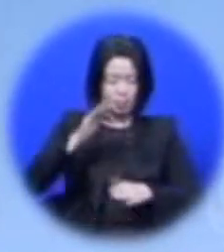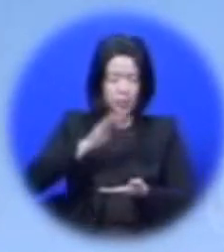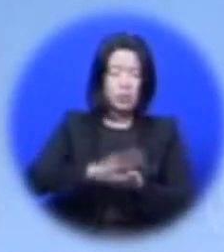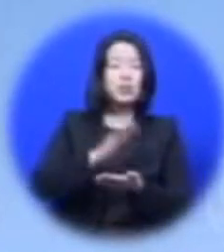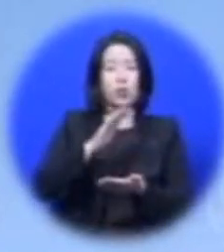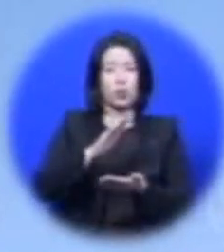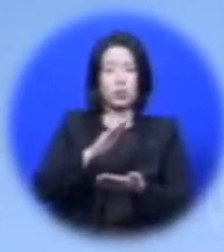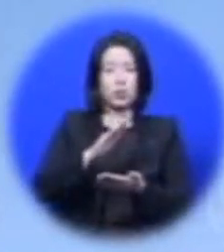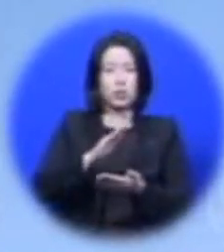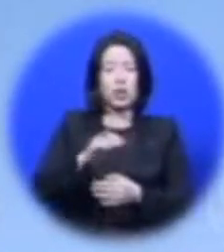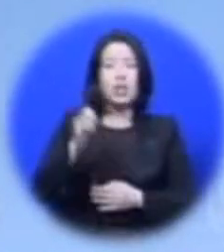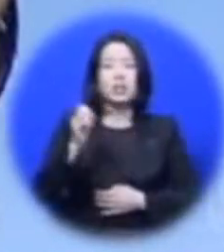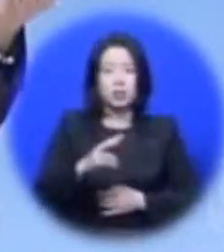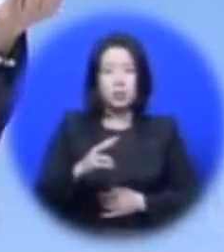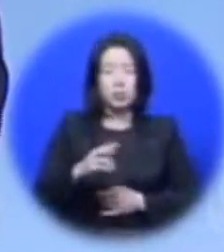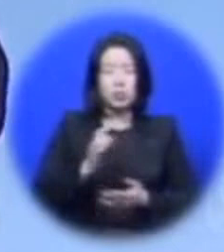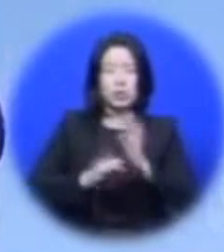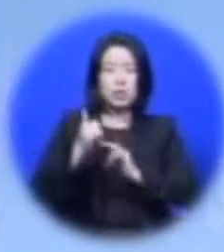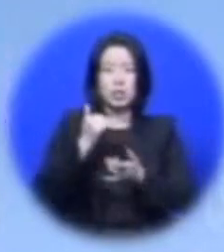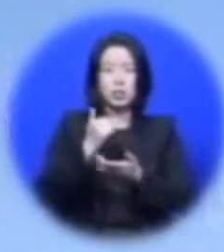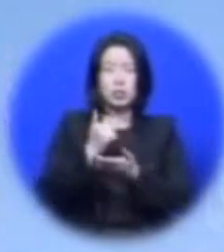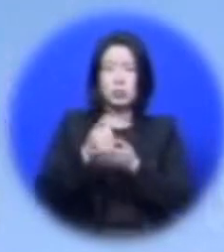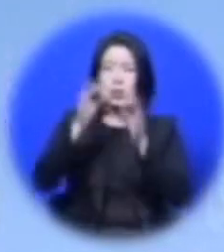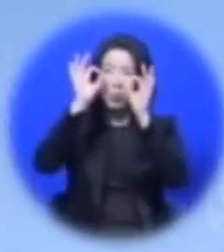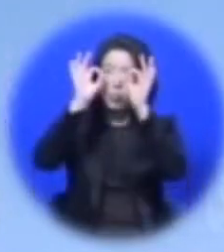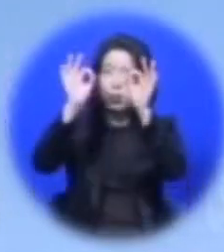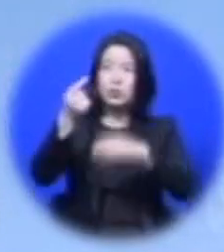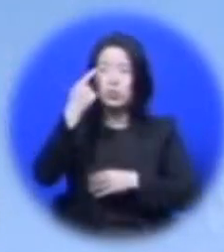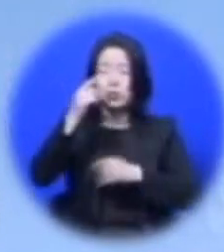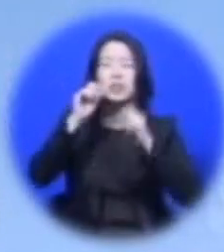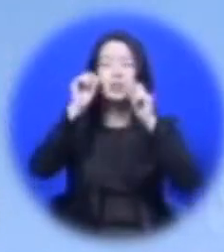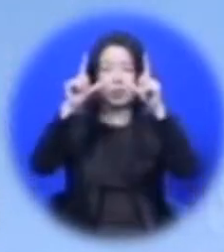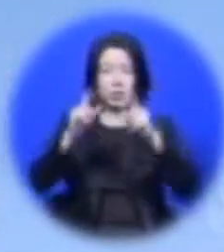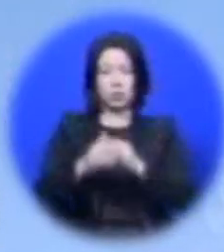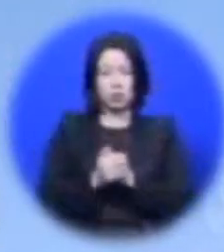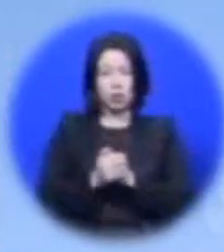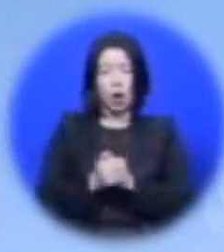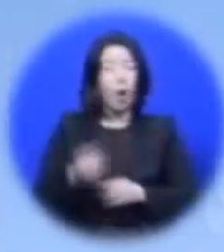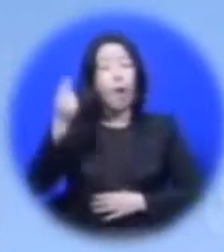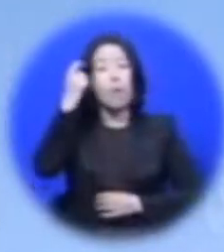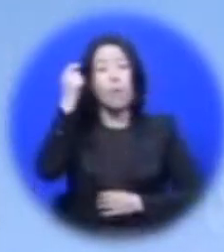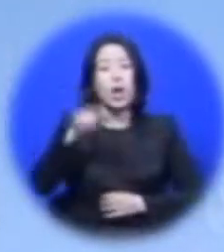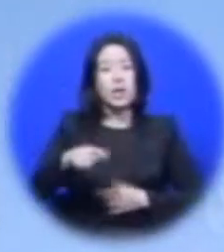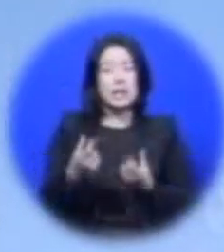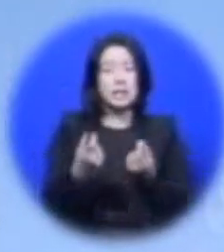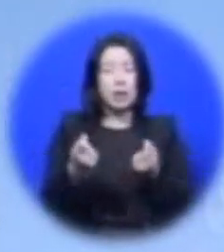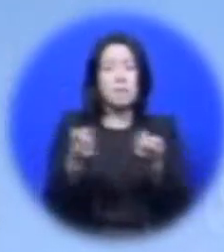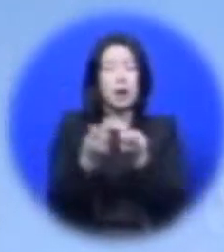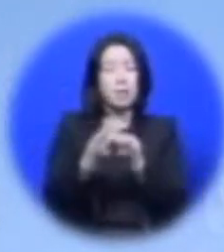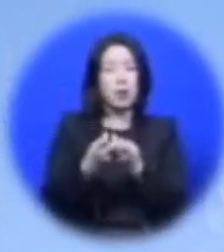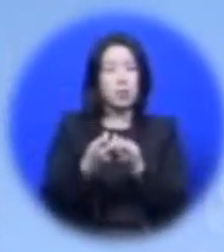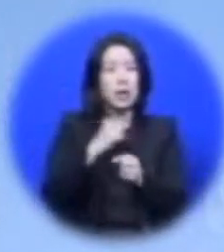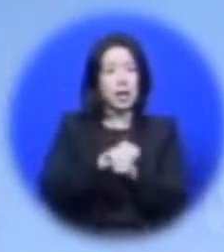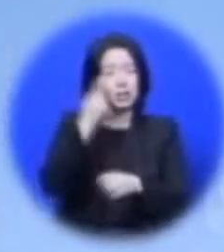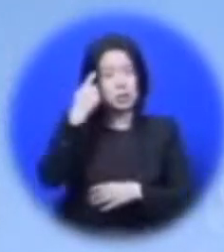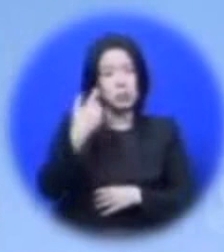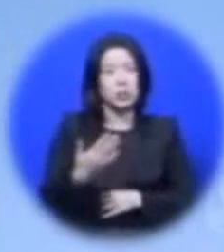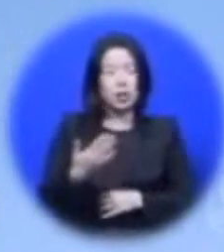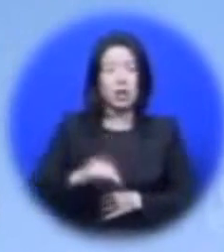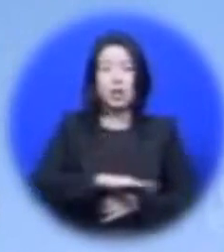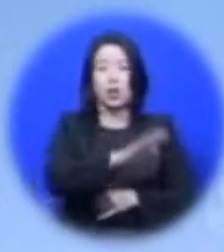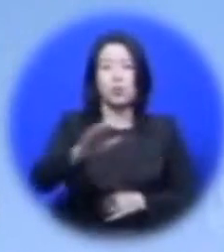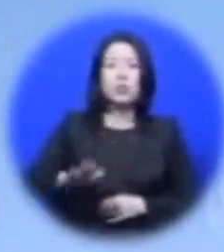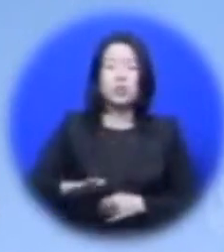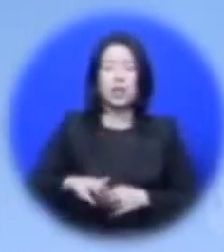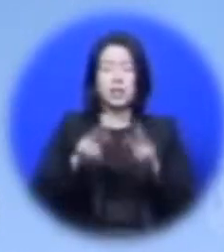가슴이. 그리고 예수님을 바라보는 눈이 뜨인 겁니다. 왜 이렇게 하셨을까요? 우리들이 지금 예수님을